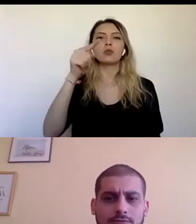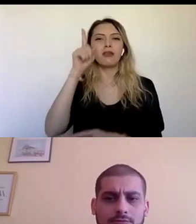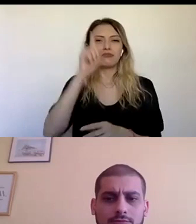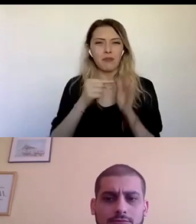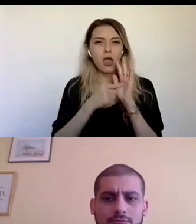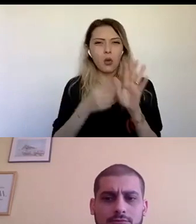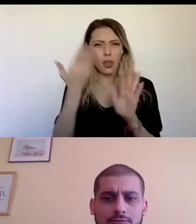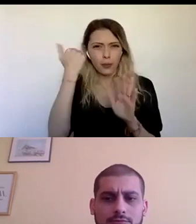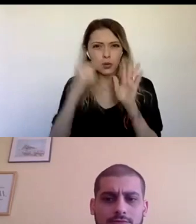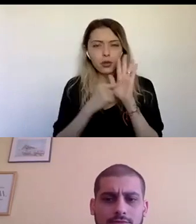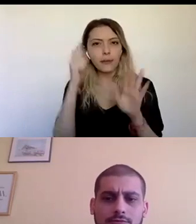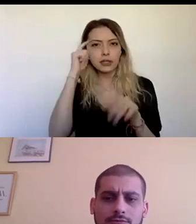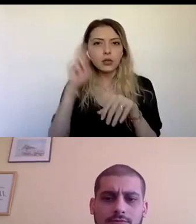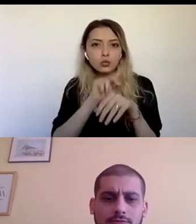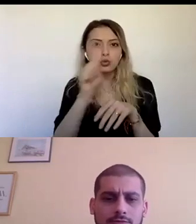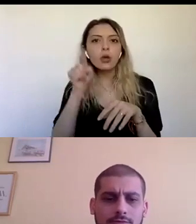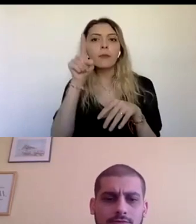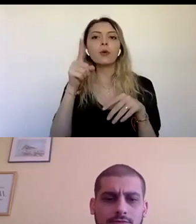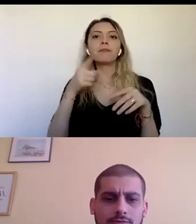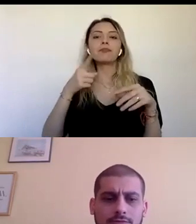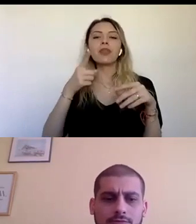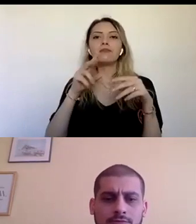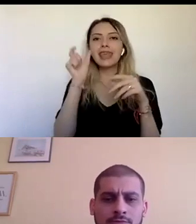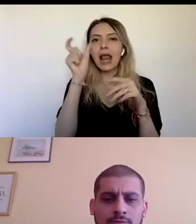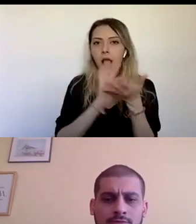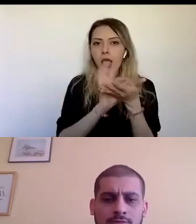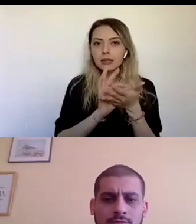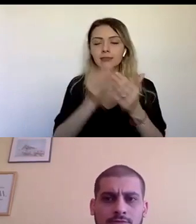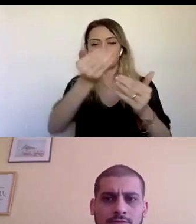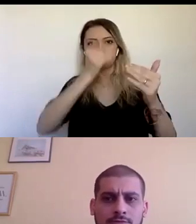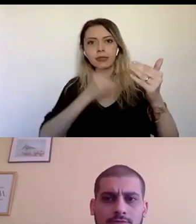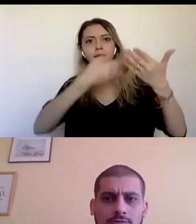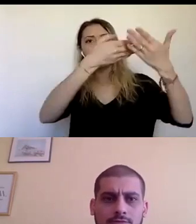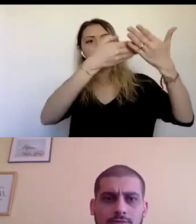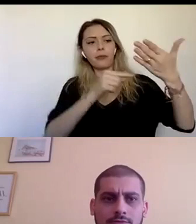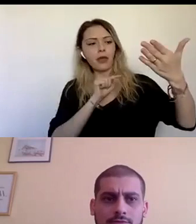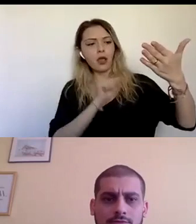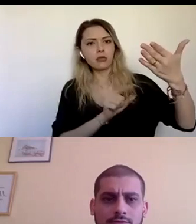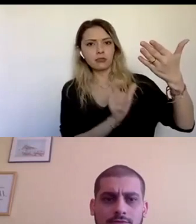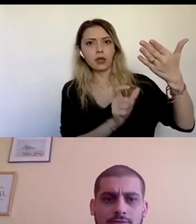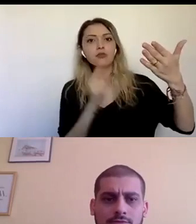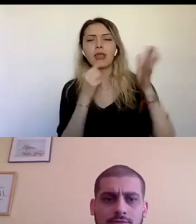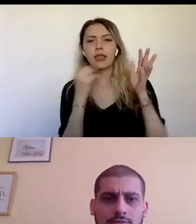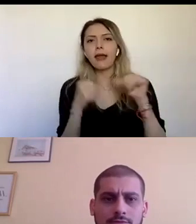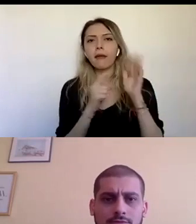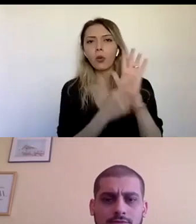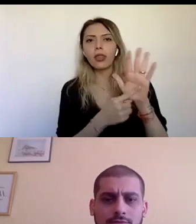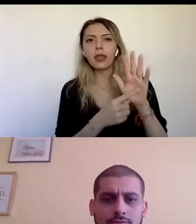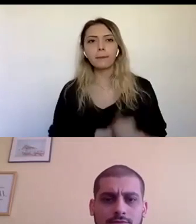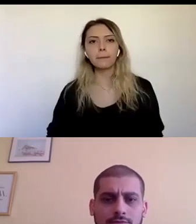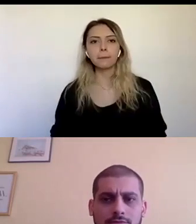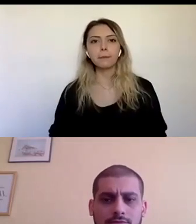search yaptığımızda alttaki aramaları diye düşünüyorum. Hatta şimdi hemen göstereyim tam cevabımı.